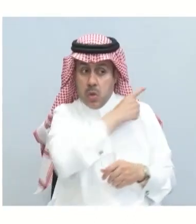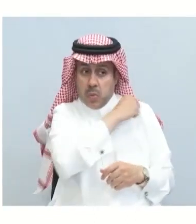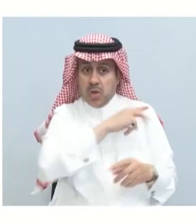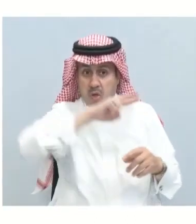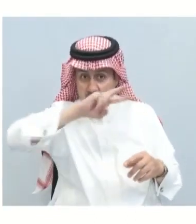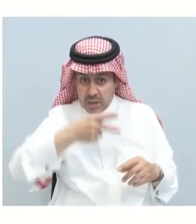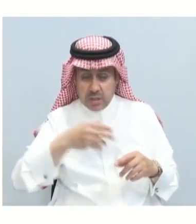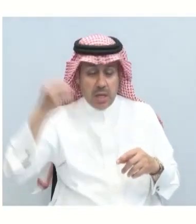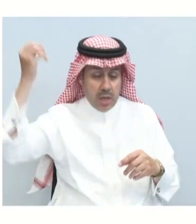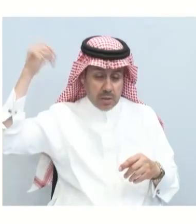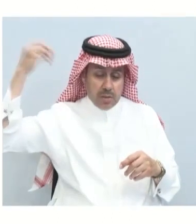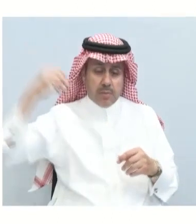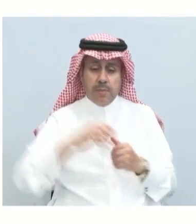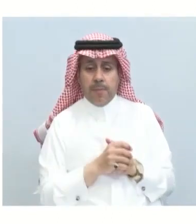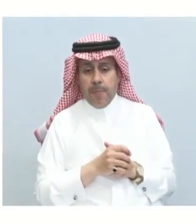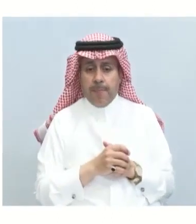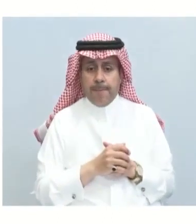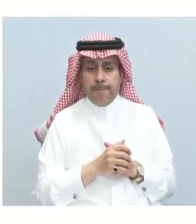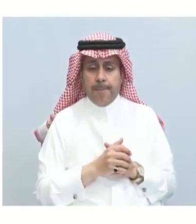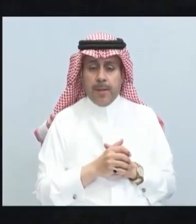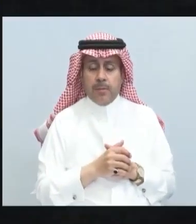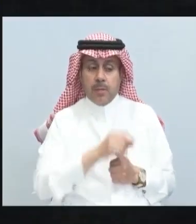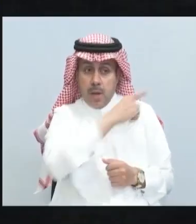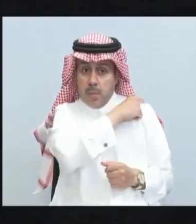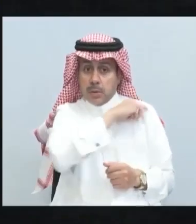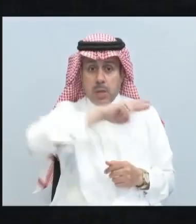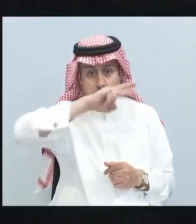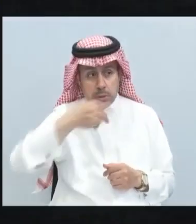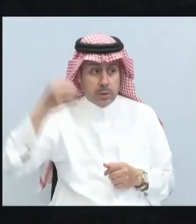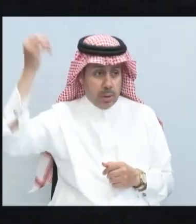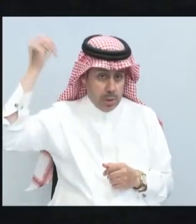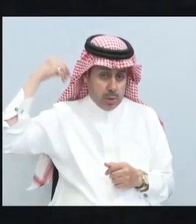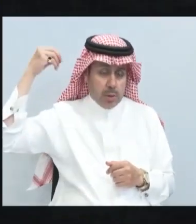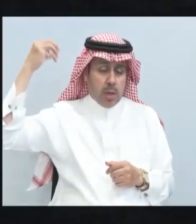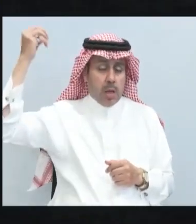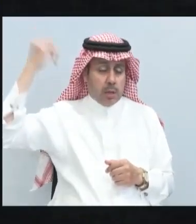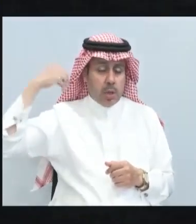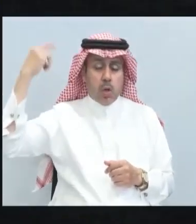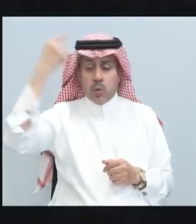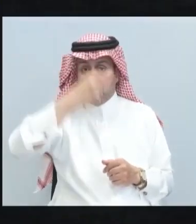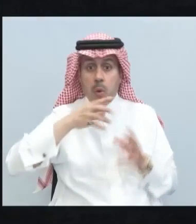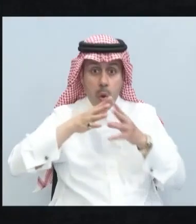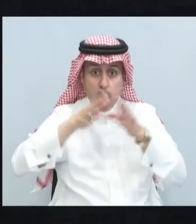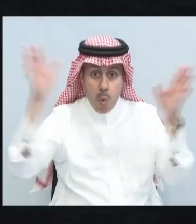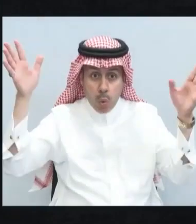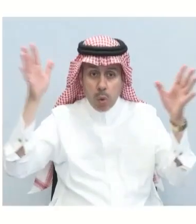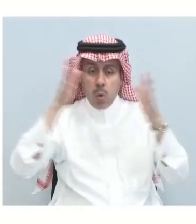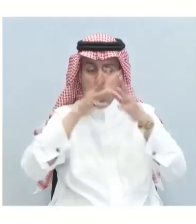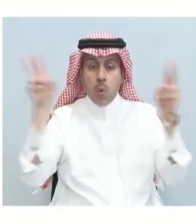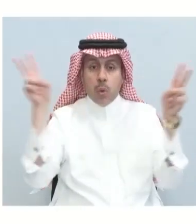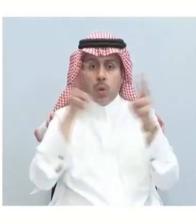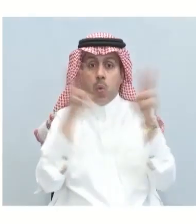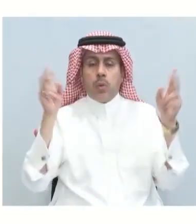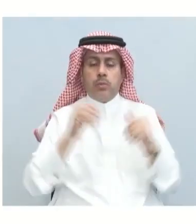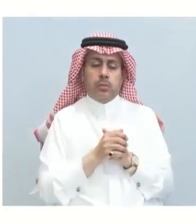عفوا المعصيه عكس الحسنه المعصيه عكس الحسنه الحسنه ماذا يكون في الوجه لاحظوا معي كلام ابن عباس